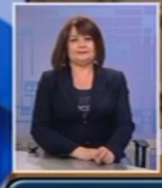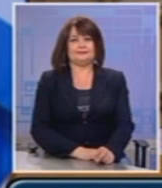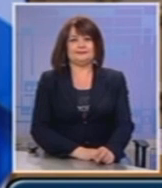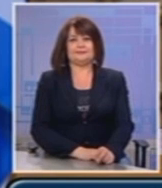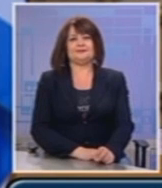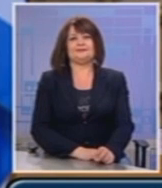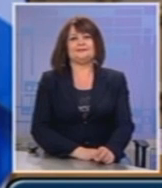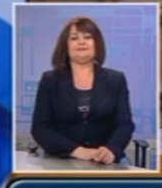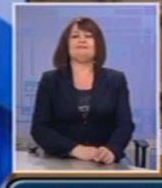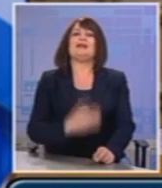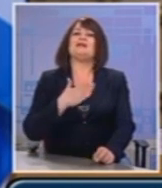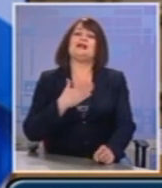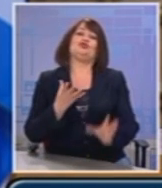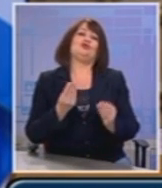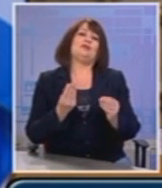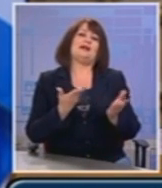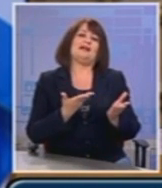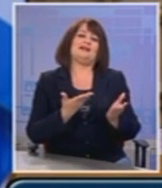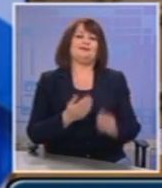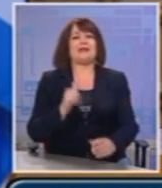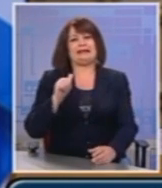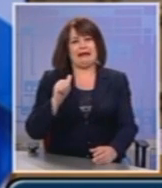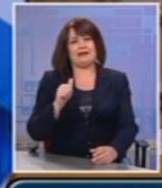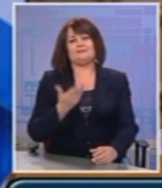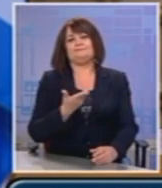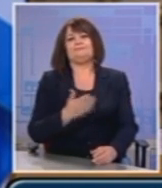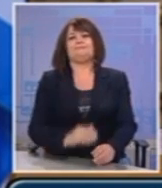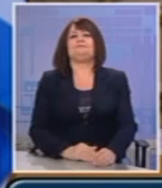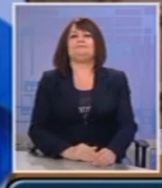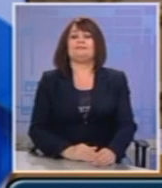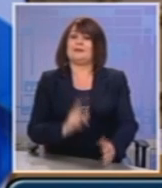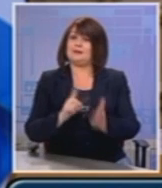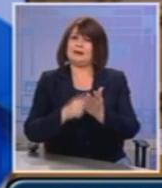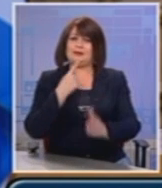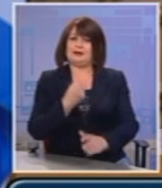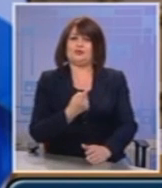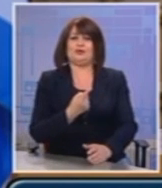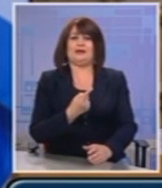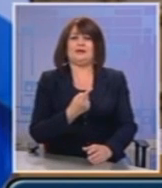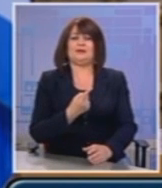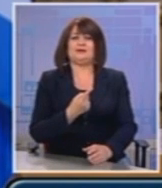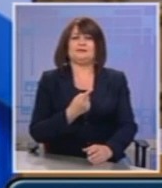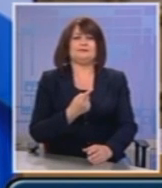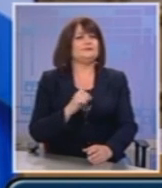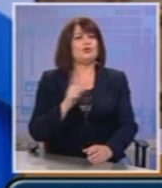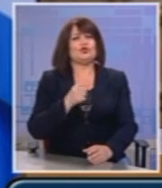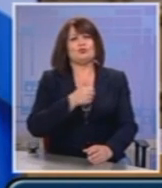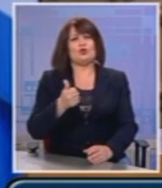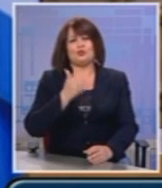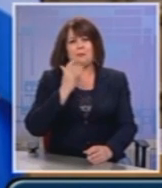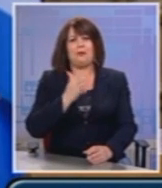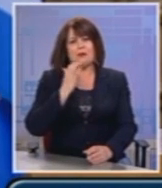πολύ σας ευχαριστούμε πολύ ν πρέπει να το λέμε δεν ήταν μόνο λόγια